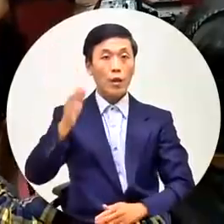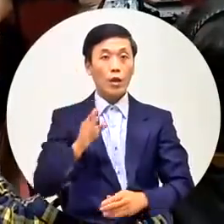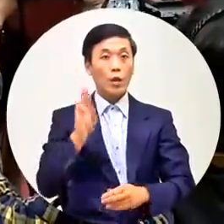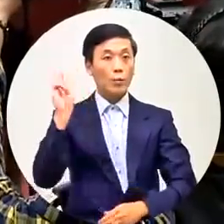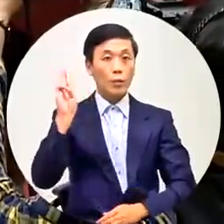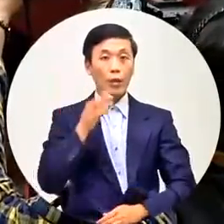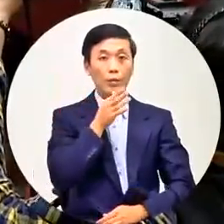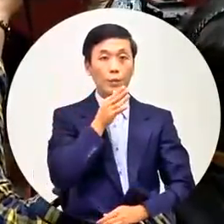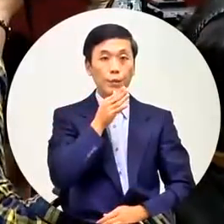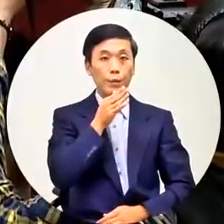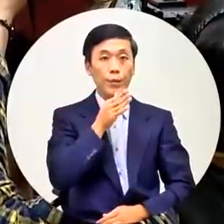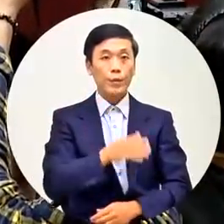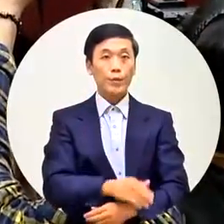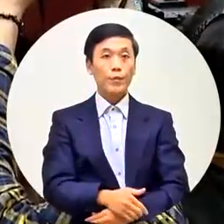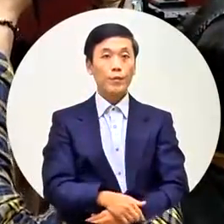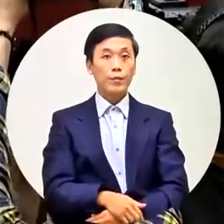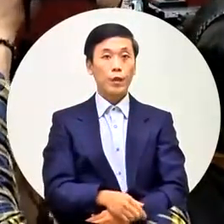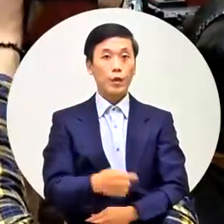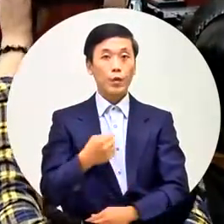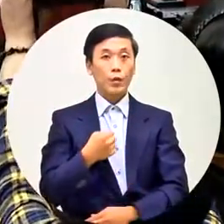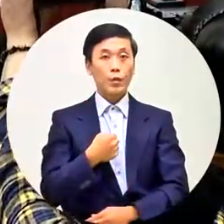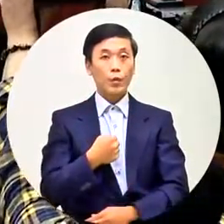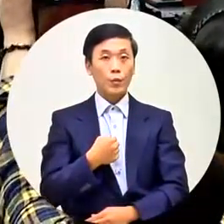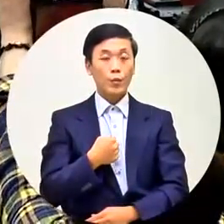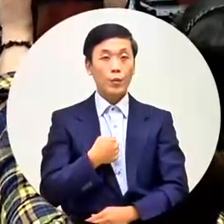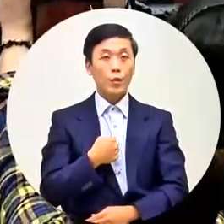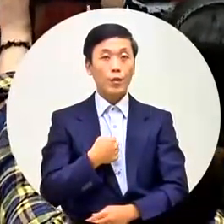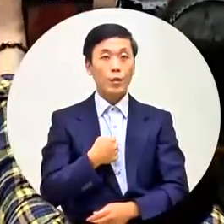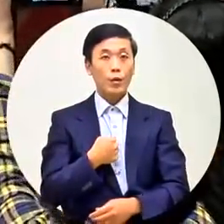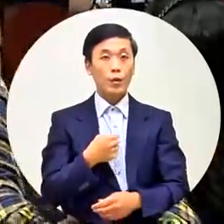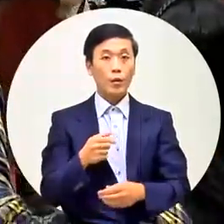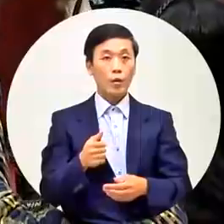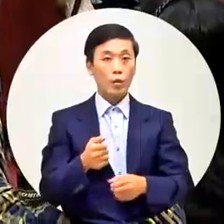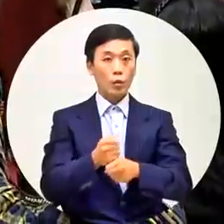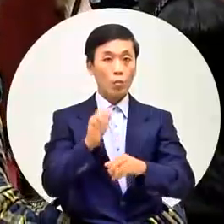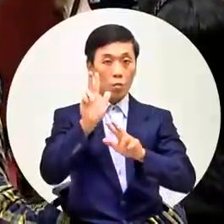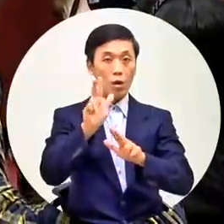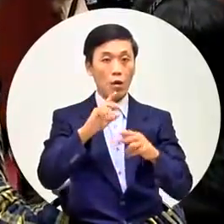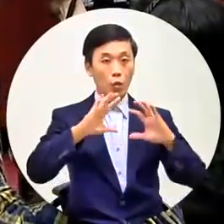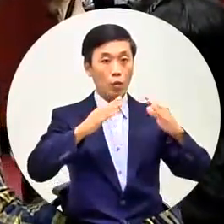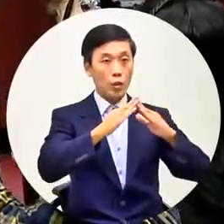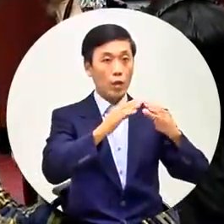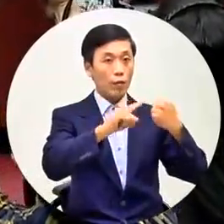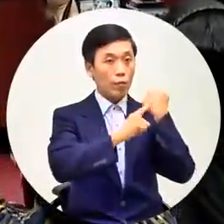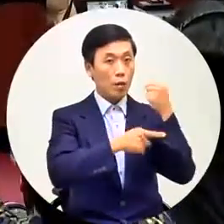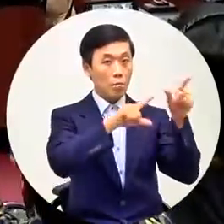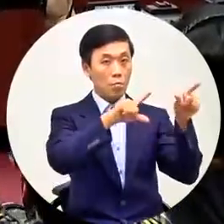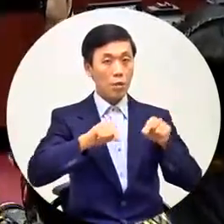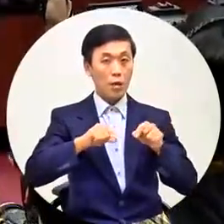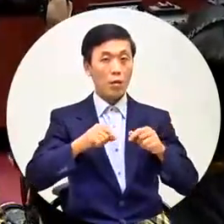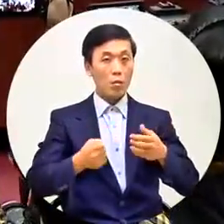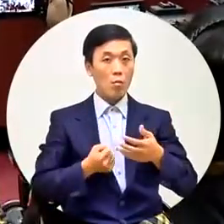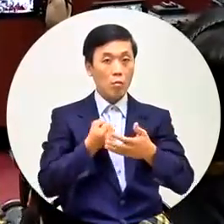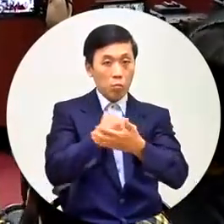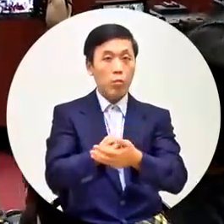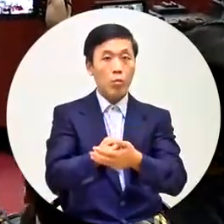宜誓以至诚，恪遵国家法令，尽忠职守，报效国家，不